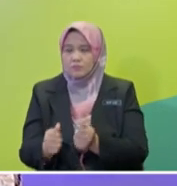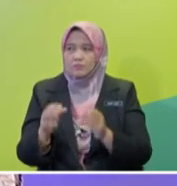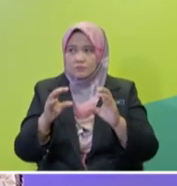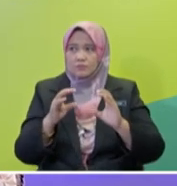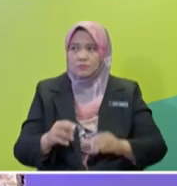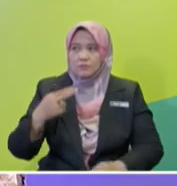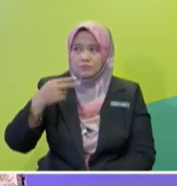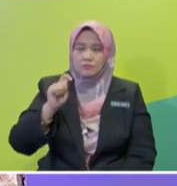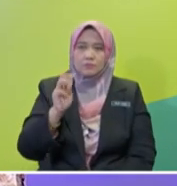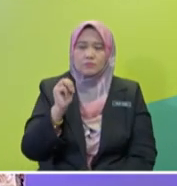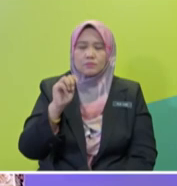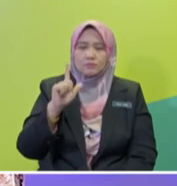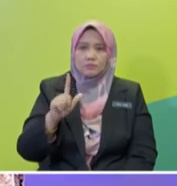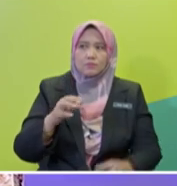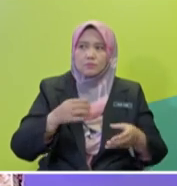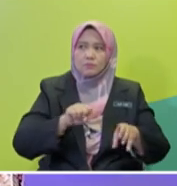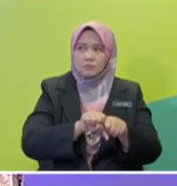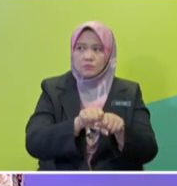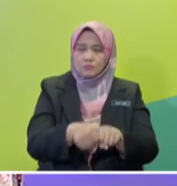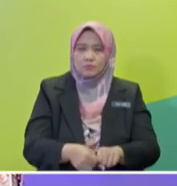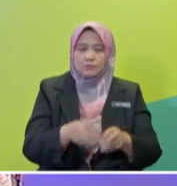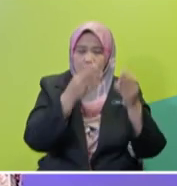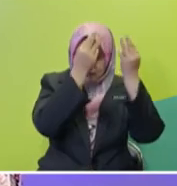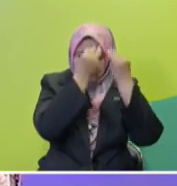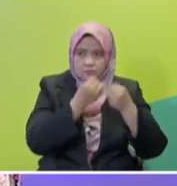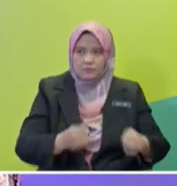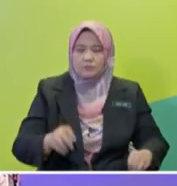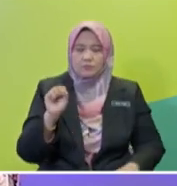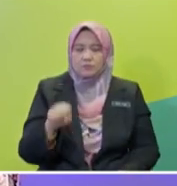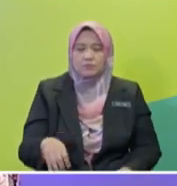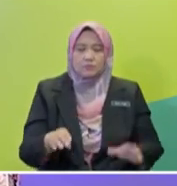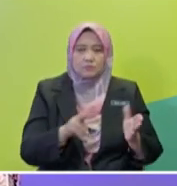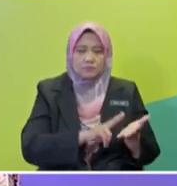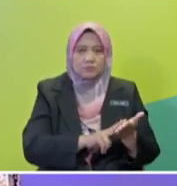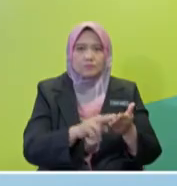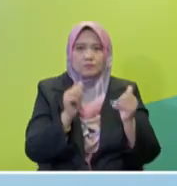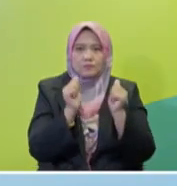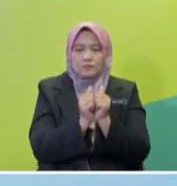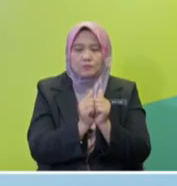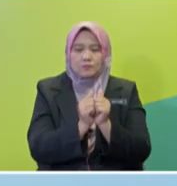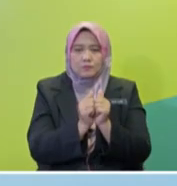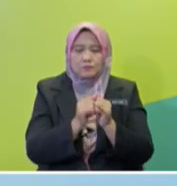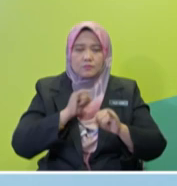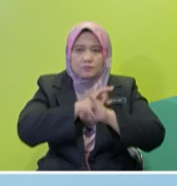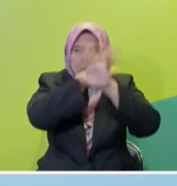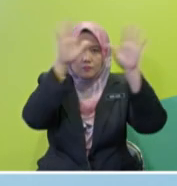disampaikan dibaca dengan jelas dan teratur oke Ini adalah contoh atau cara Oke